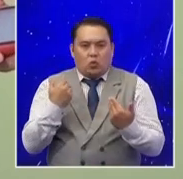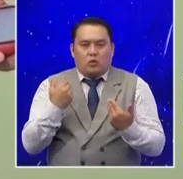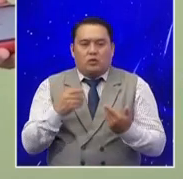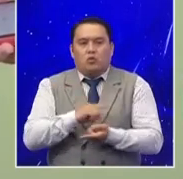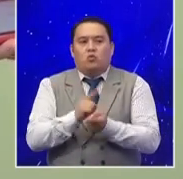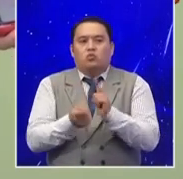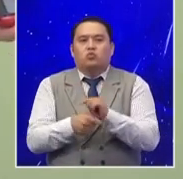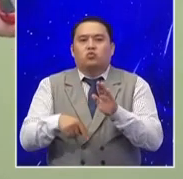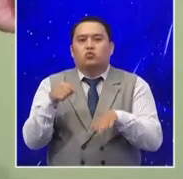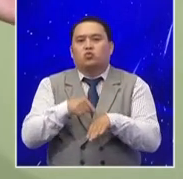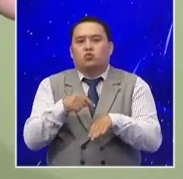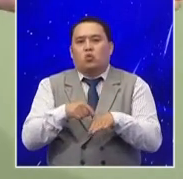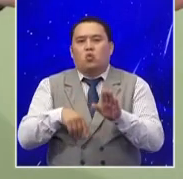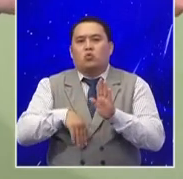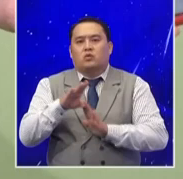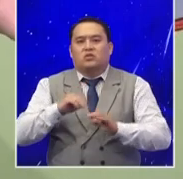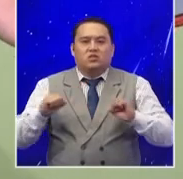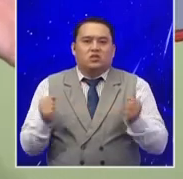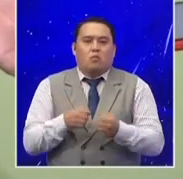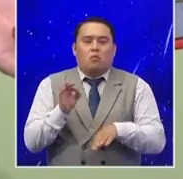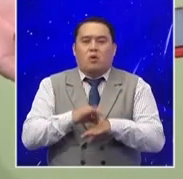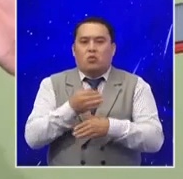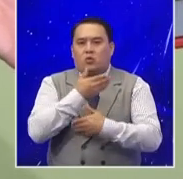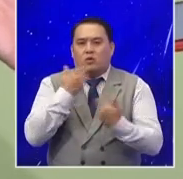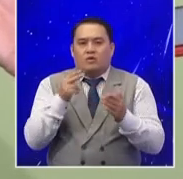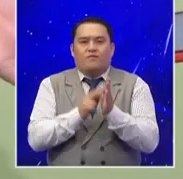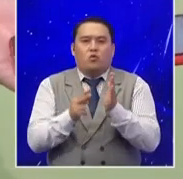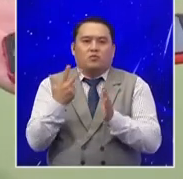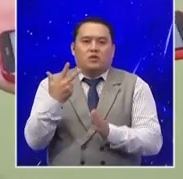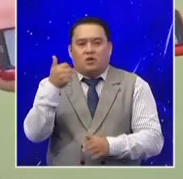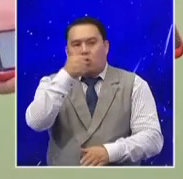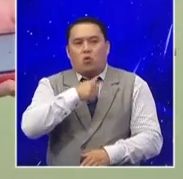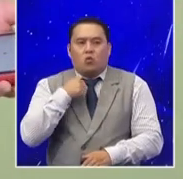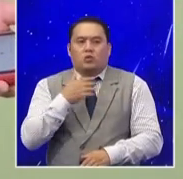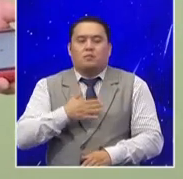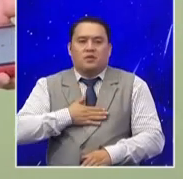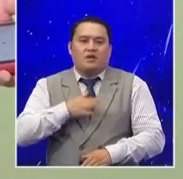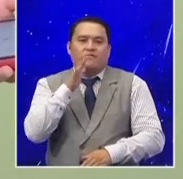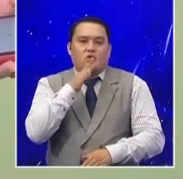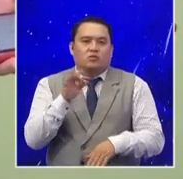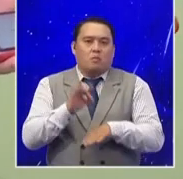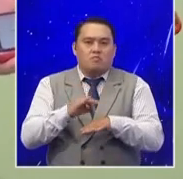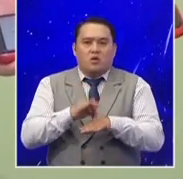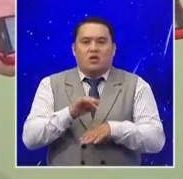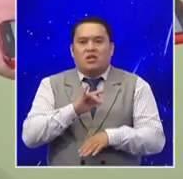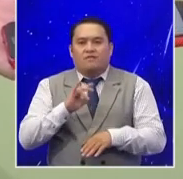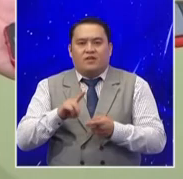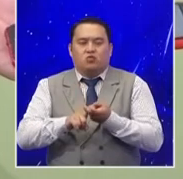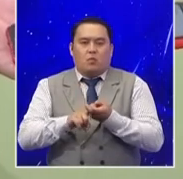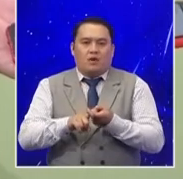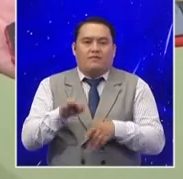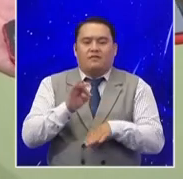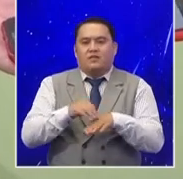Наоборот, чувствую себя хорошо. Зимой и вовсе не болею, хотя мне уже 83 года, и люди в моем возрасте сильно подвержены инфекционным и